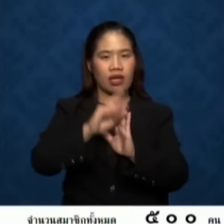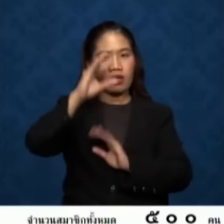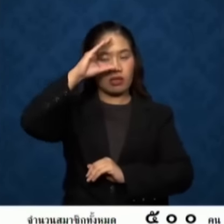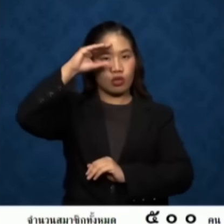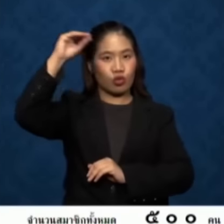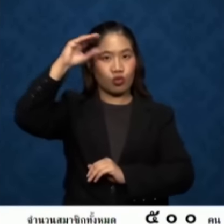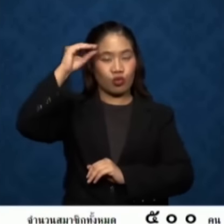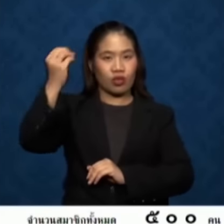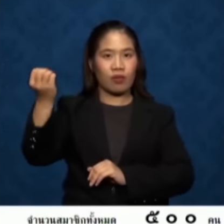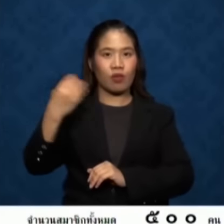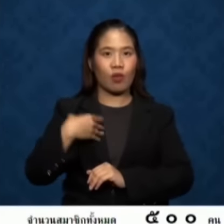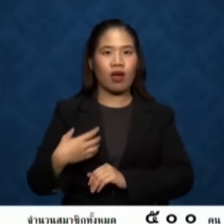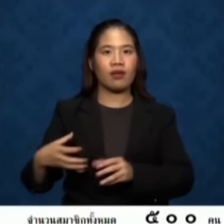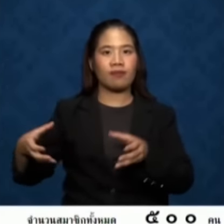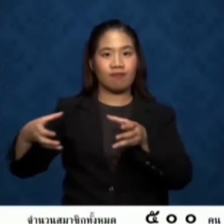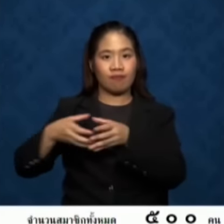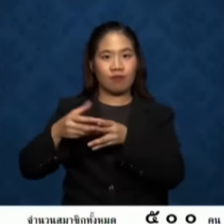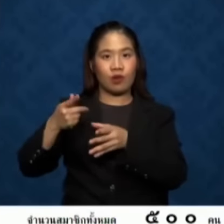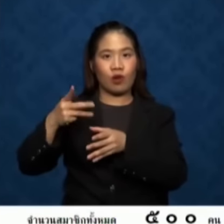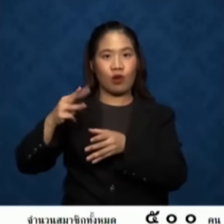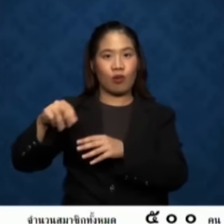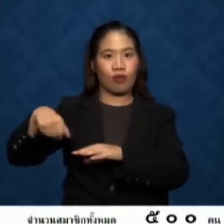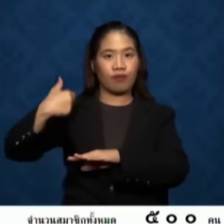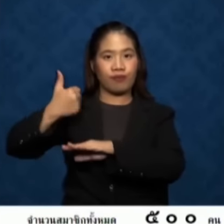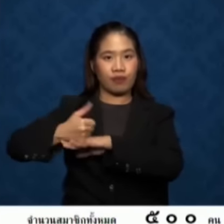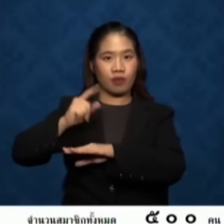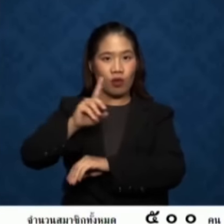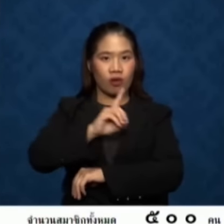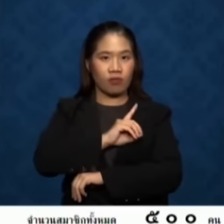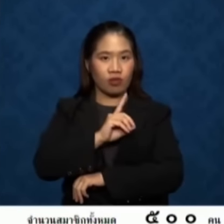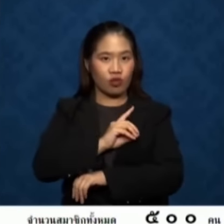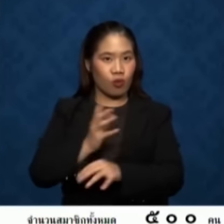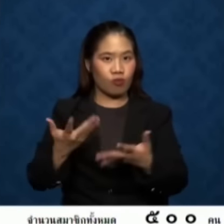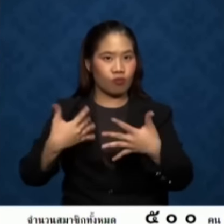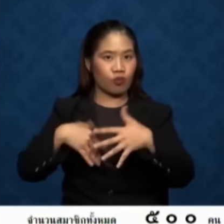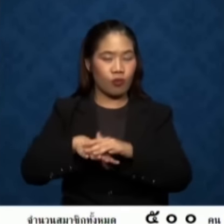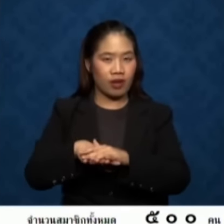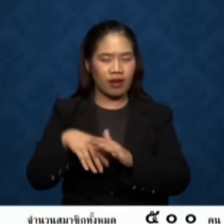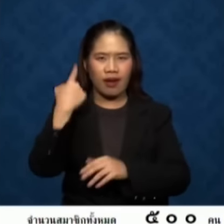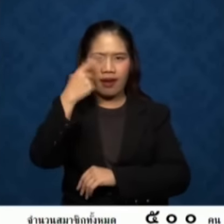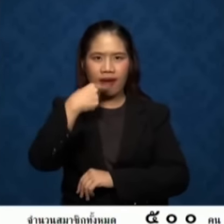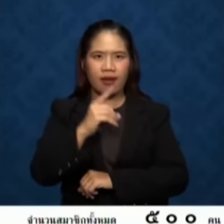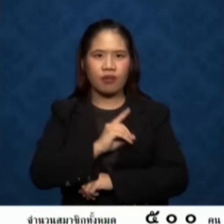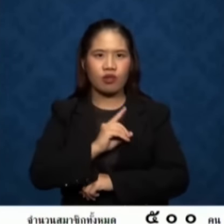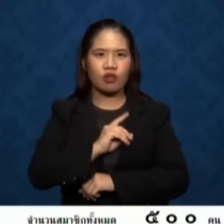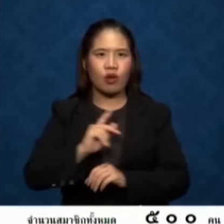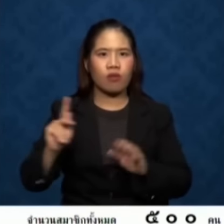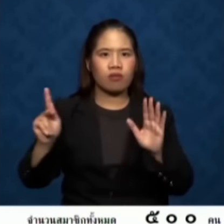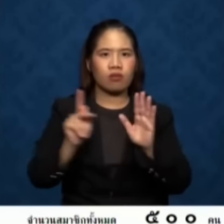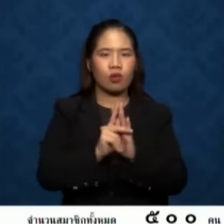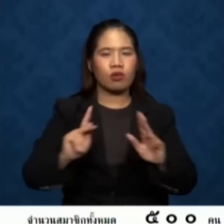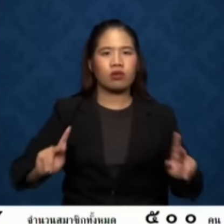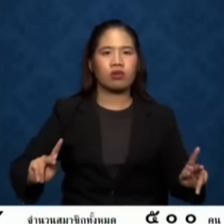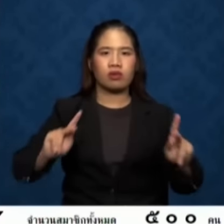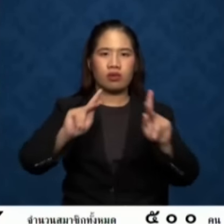าคณะรัฐมนตรีต้องรับผิดชอบร่วมกันคนที่รับผิดชอบกฎกระทรวงอย่างน้อยที่สุดผู้อภิปรายผม